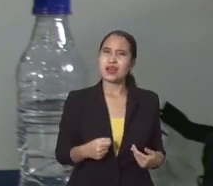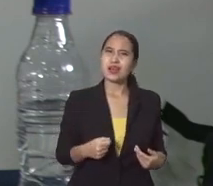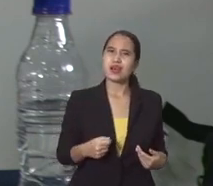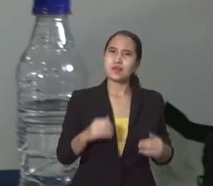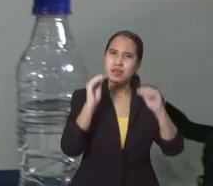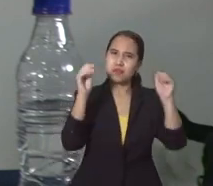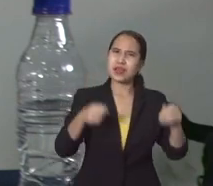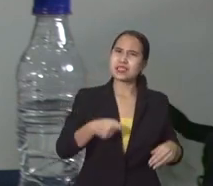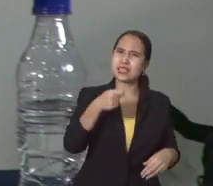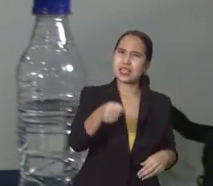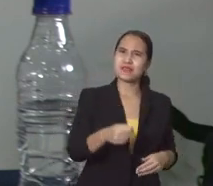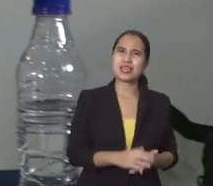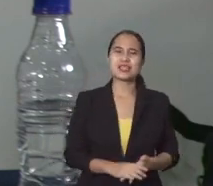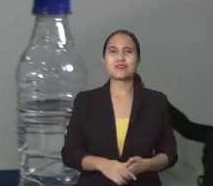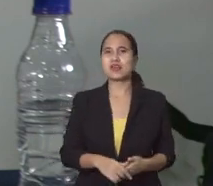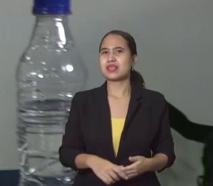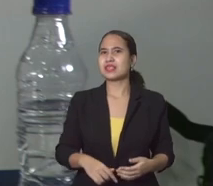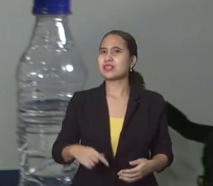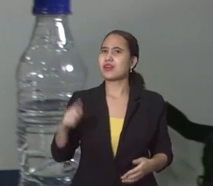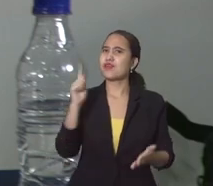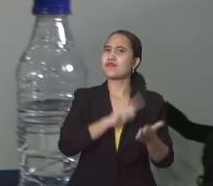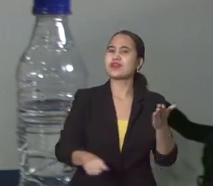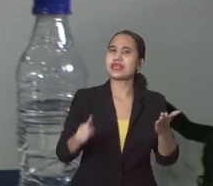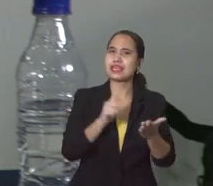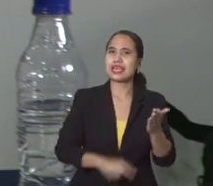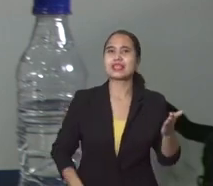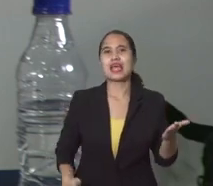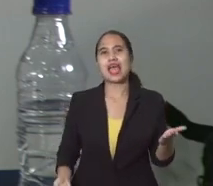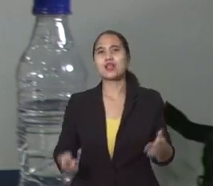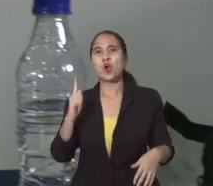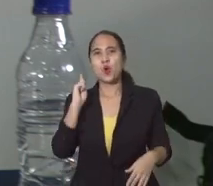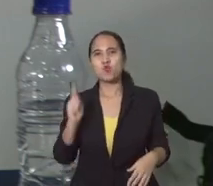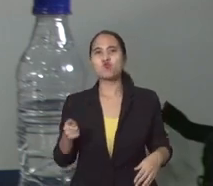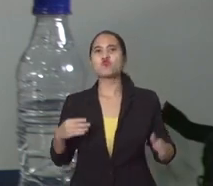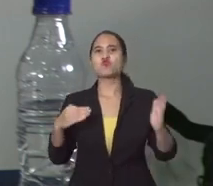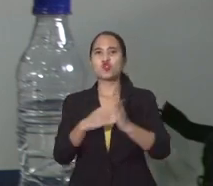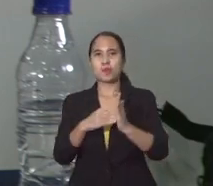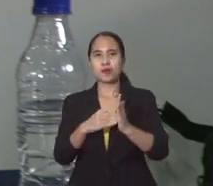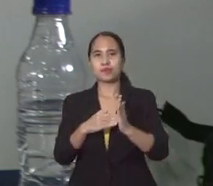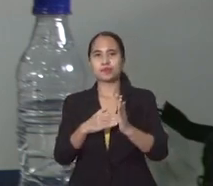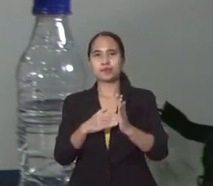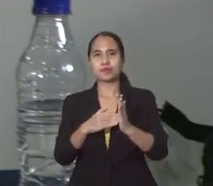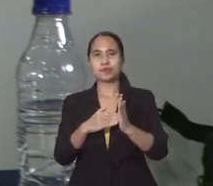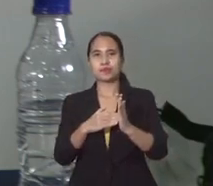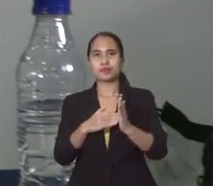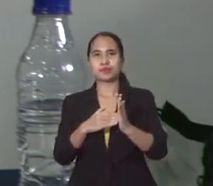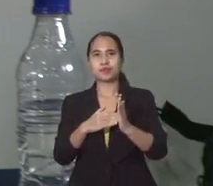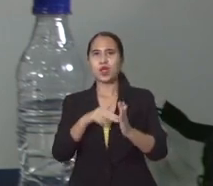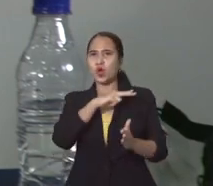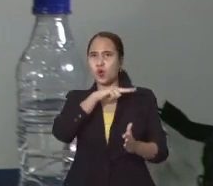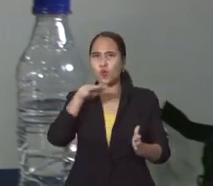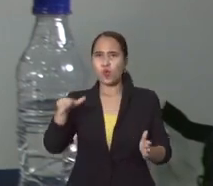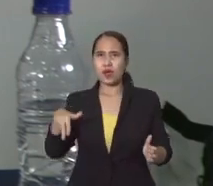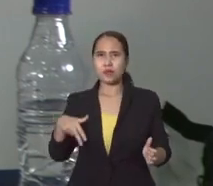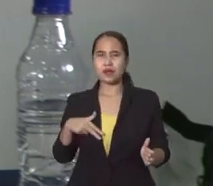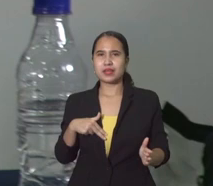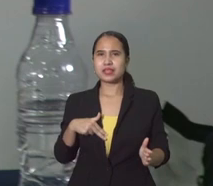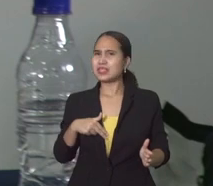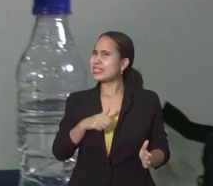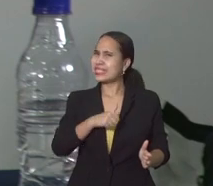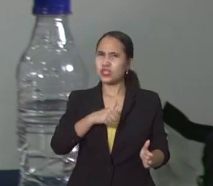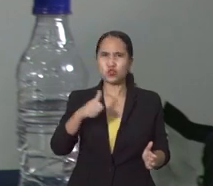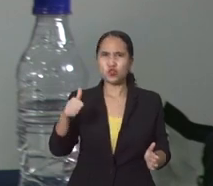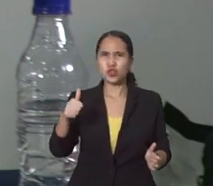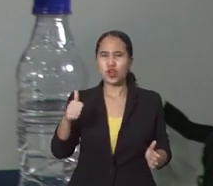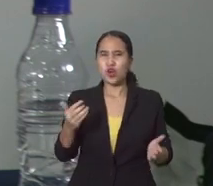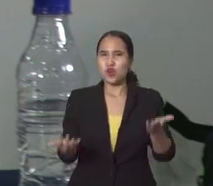misdaad in mijn ogen. En dat moet stoppen. We hebben een heel oneerlijke verhouding